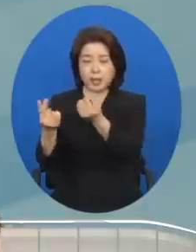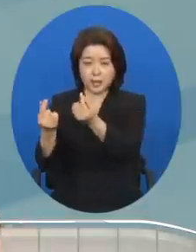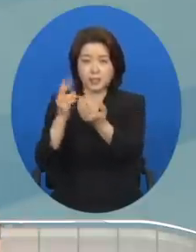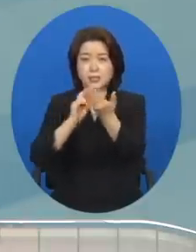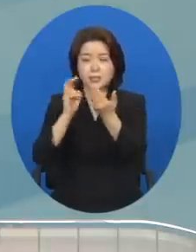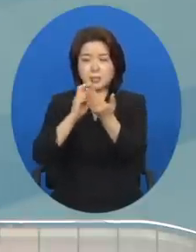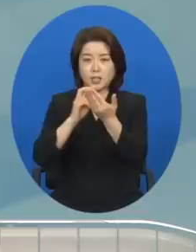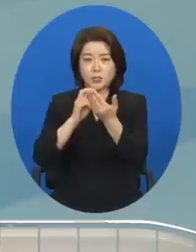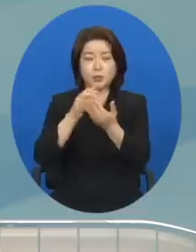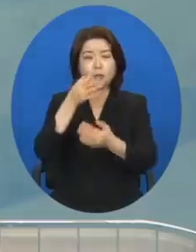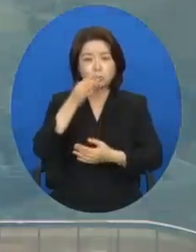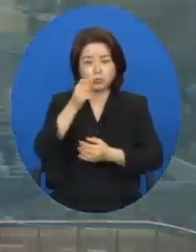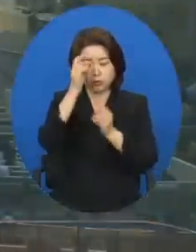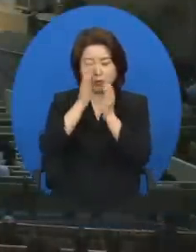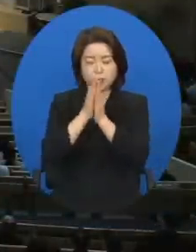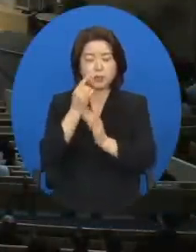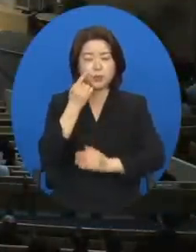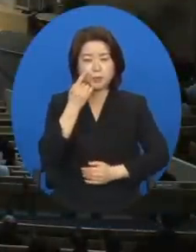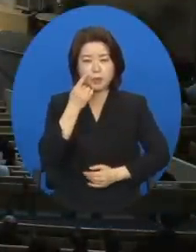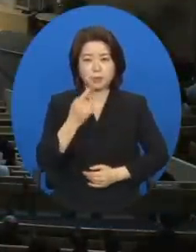부르고 기도하겠습니다.